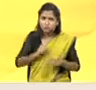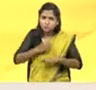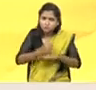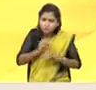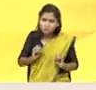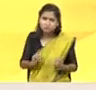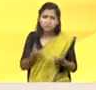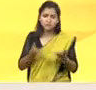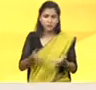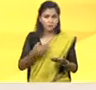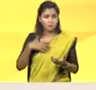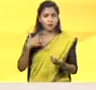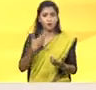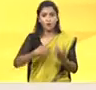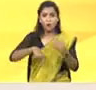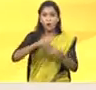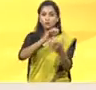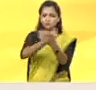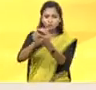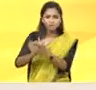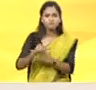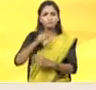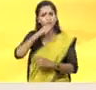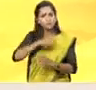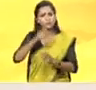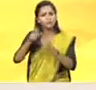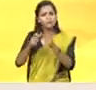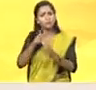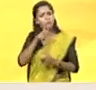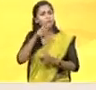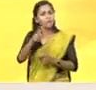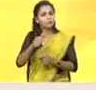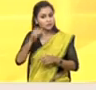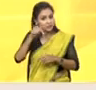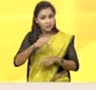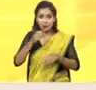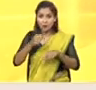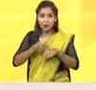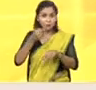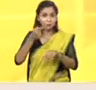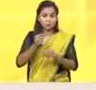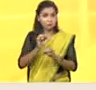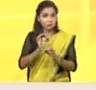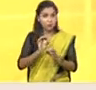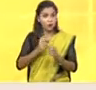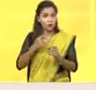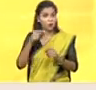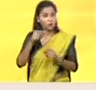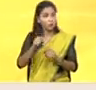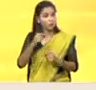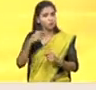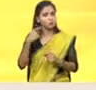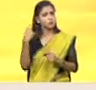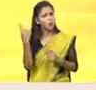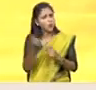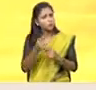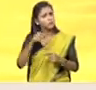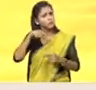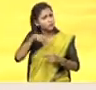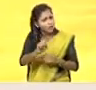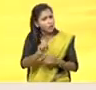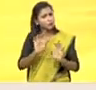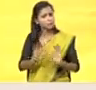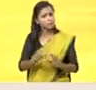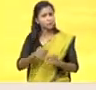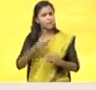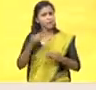अपने युवा दोस्तों को यही बोलना चाहूंगा कि ये अपॉर्चुनिटी ना सिर्फ इम्पैक्ट की बट ऑल्सो उनके खुद के